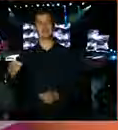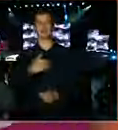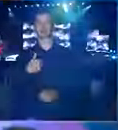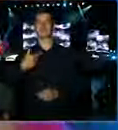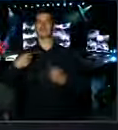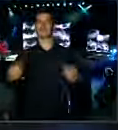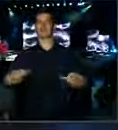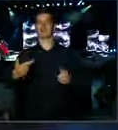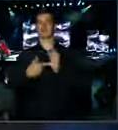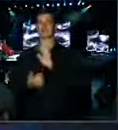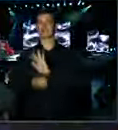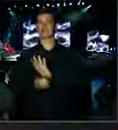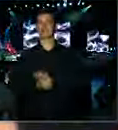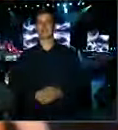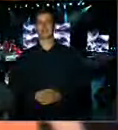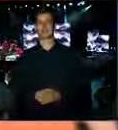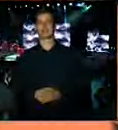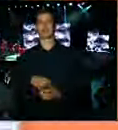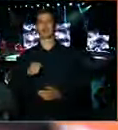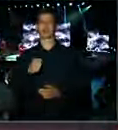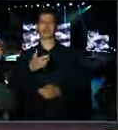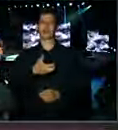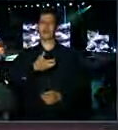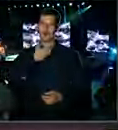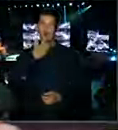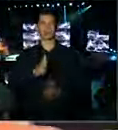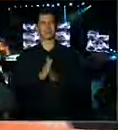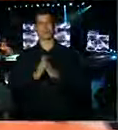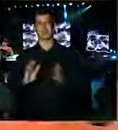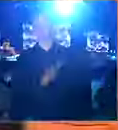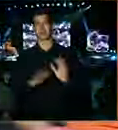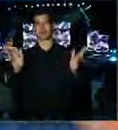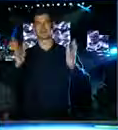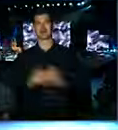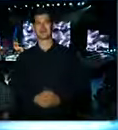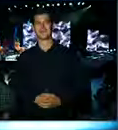wózku 2016. Gorące, gorące brawa!